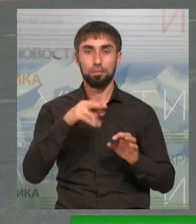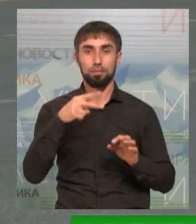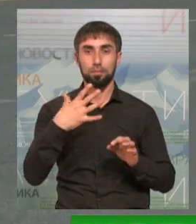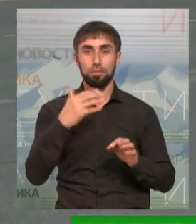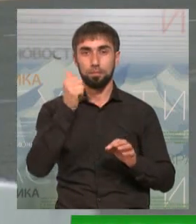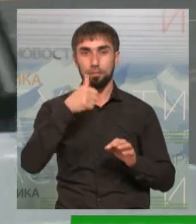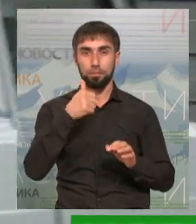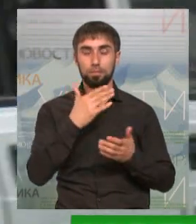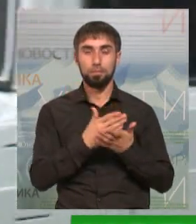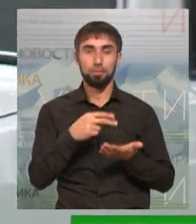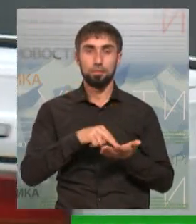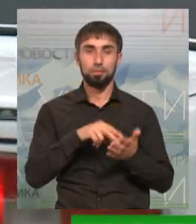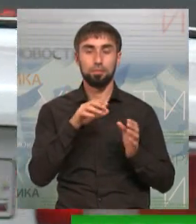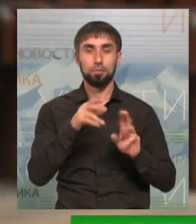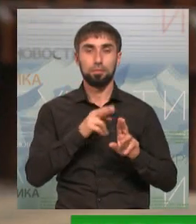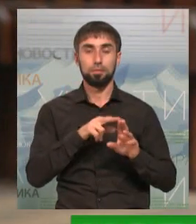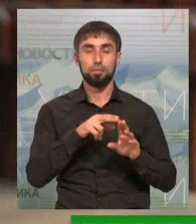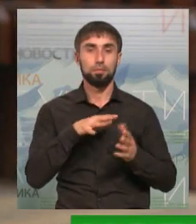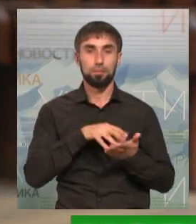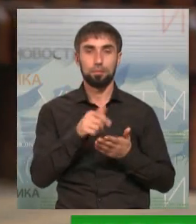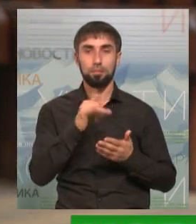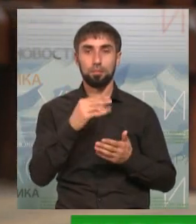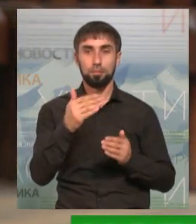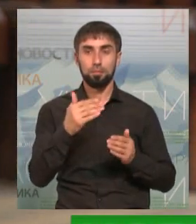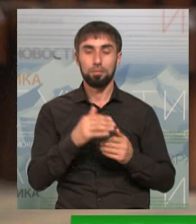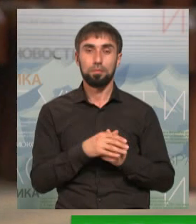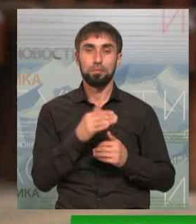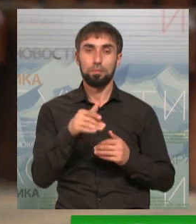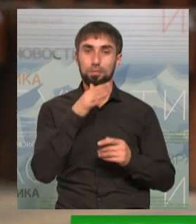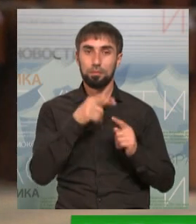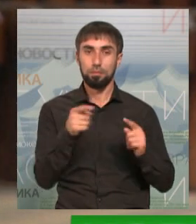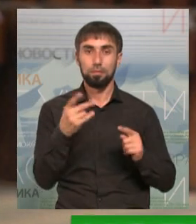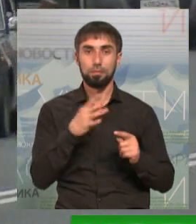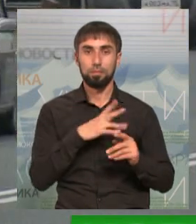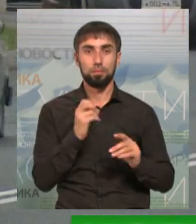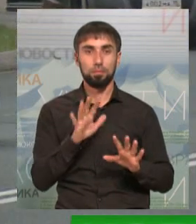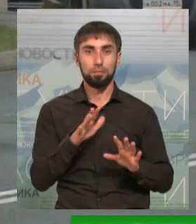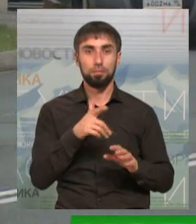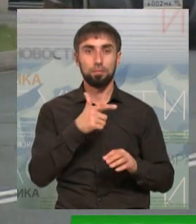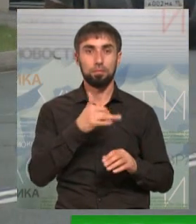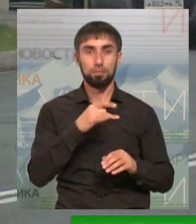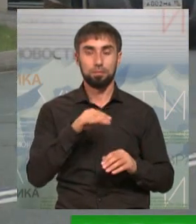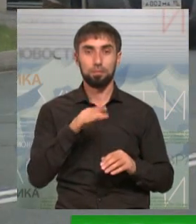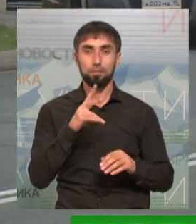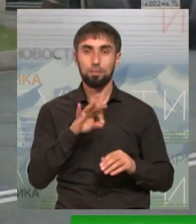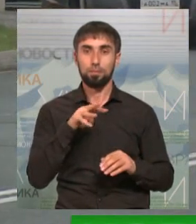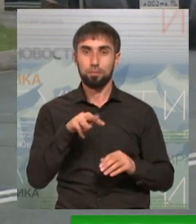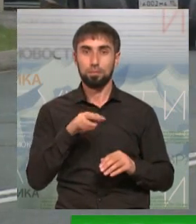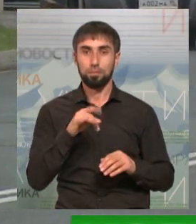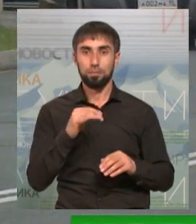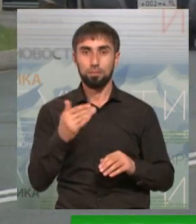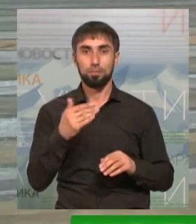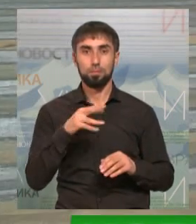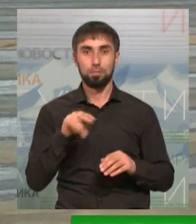2025 года стоит задача ликвидации всех унитарных предприятий. К этому времени не должно быть не только унитарных государственных, но и